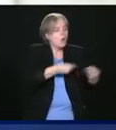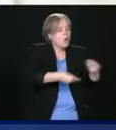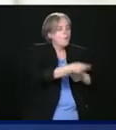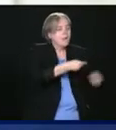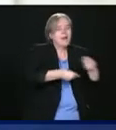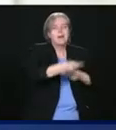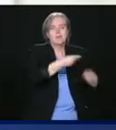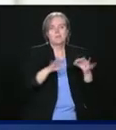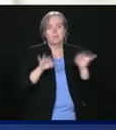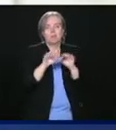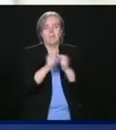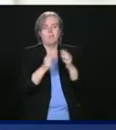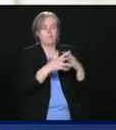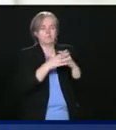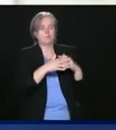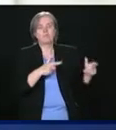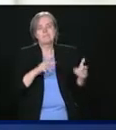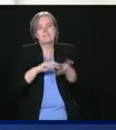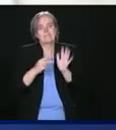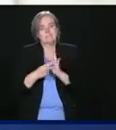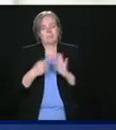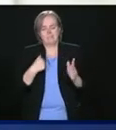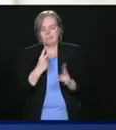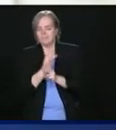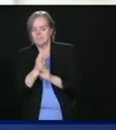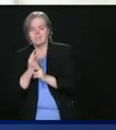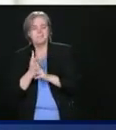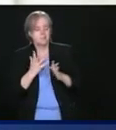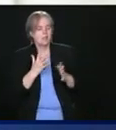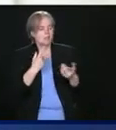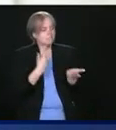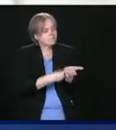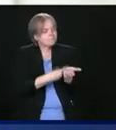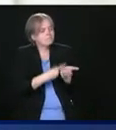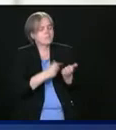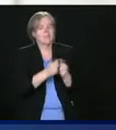efficace comme mesure et nous avons coordonné ces